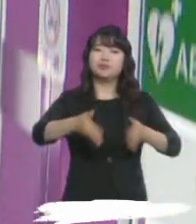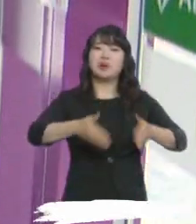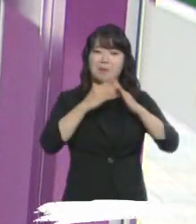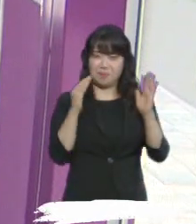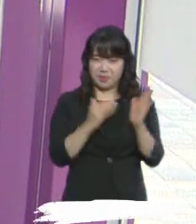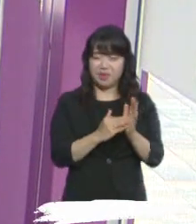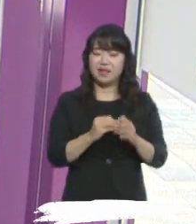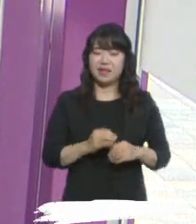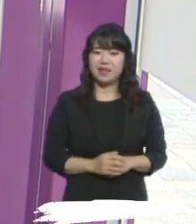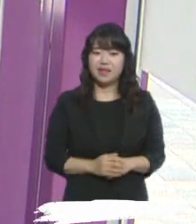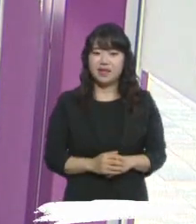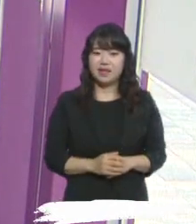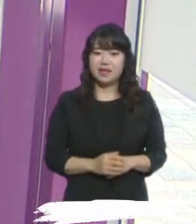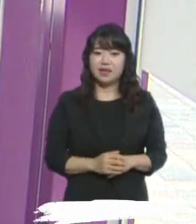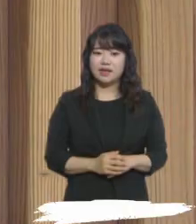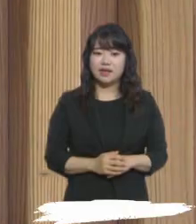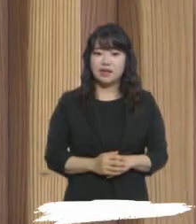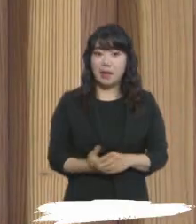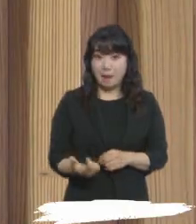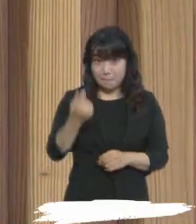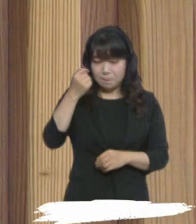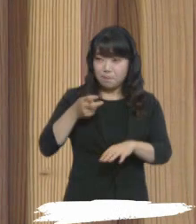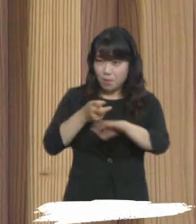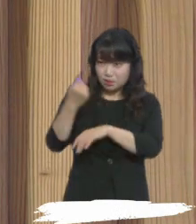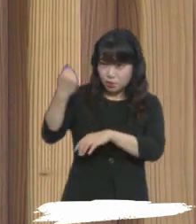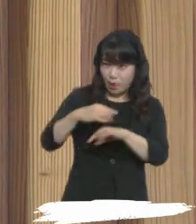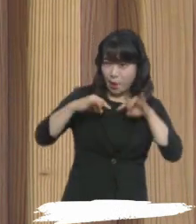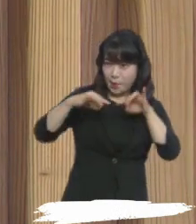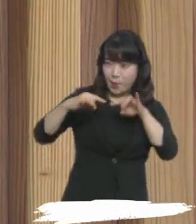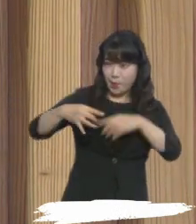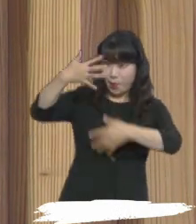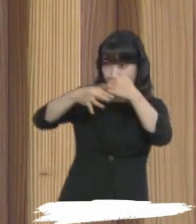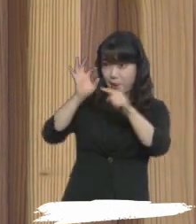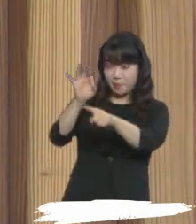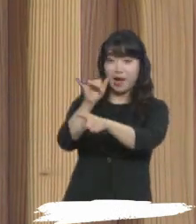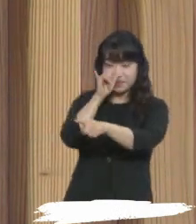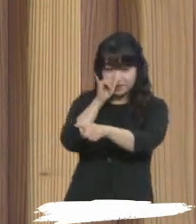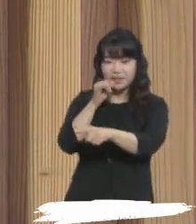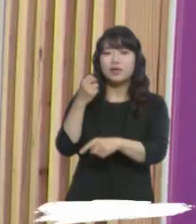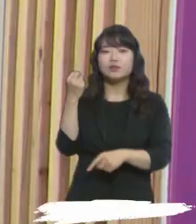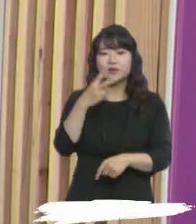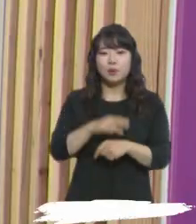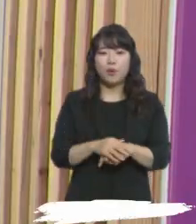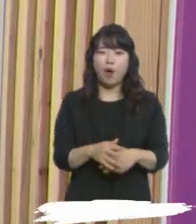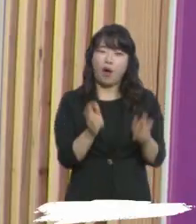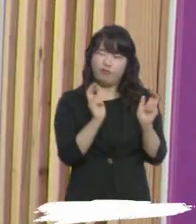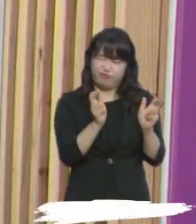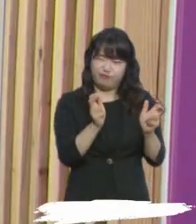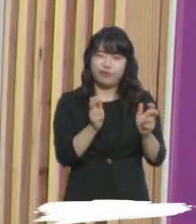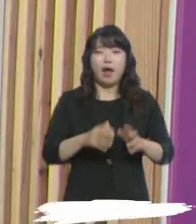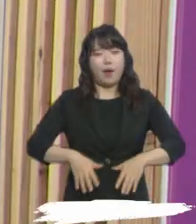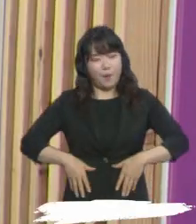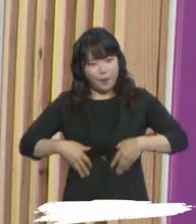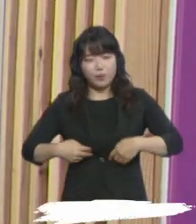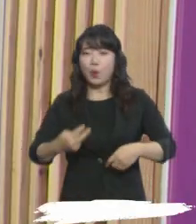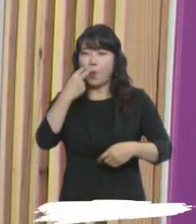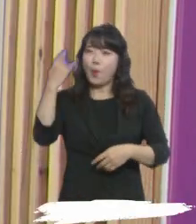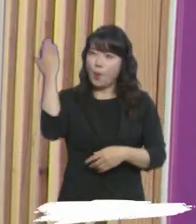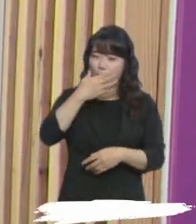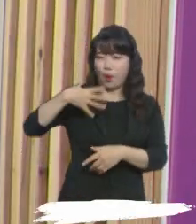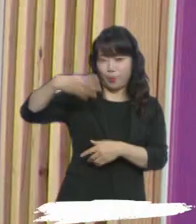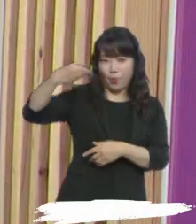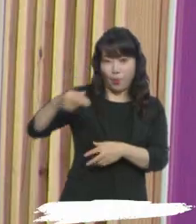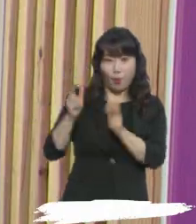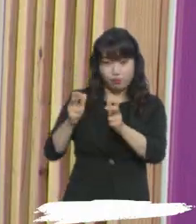설치했습니다. 실시간 버스 도착 정보를 볼 수 있는 화면은 물론 냉난방기와 공기 정화 장치가